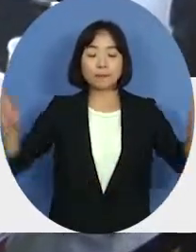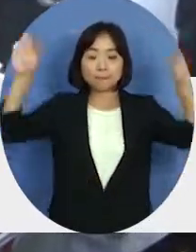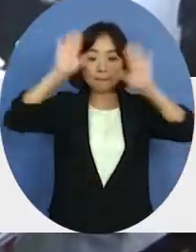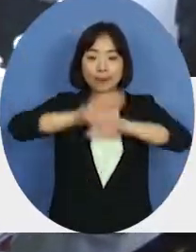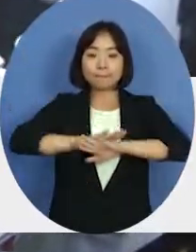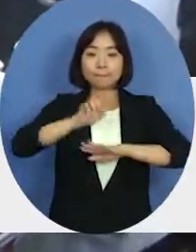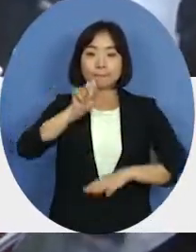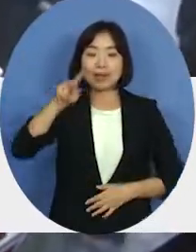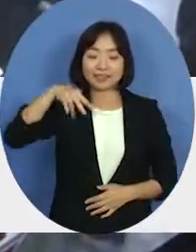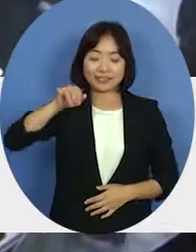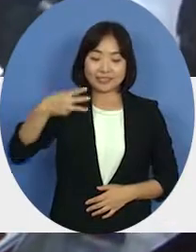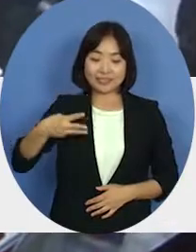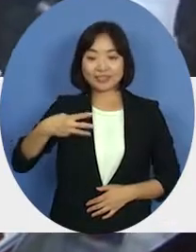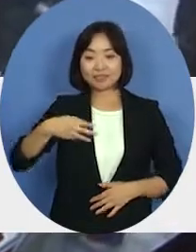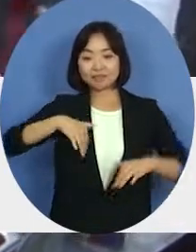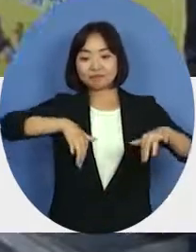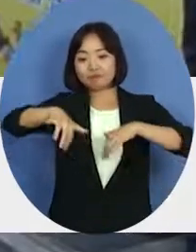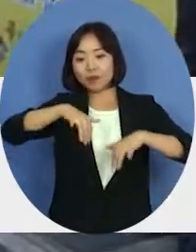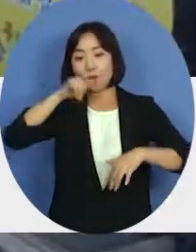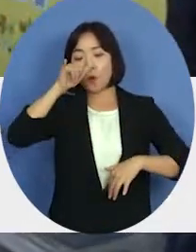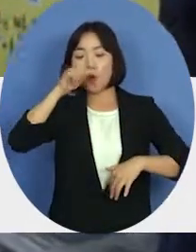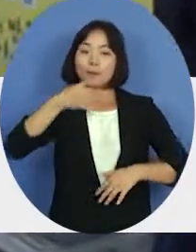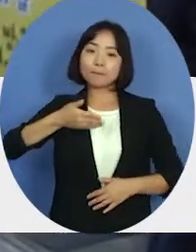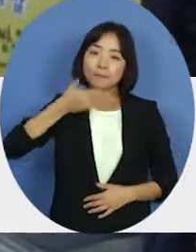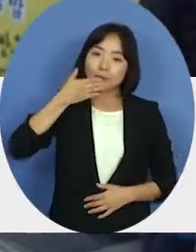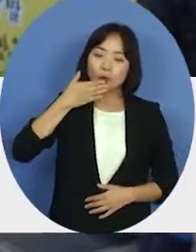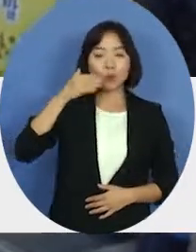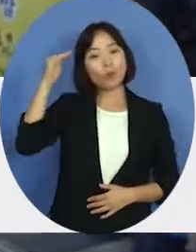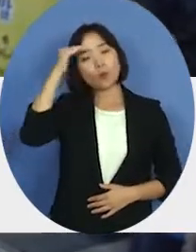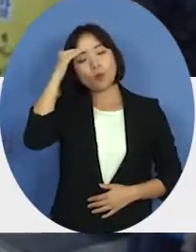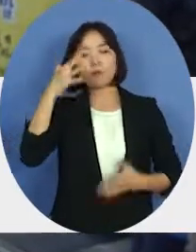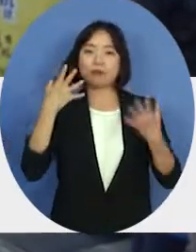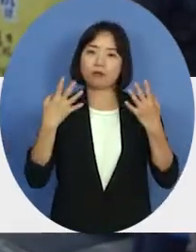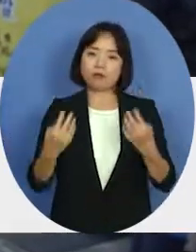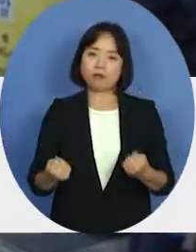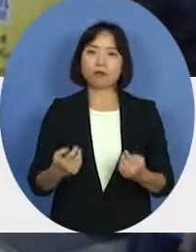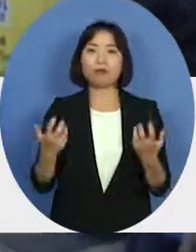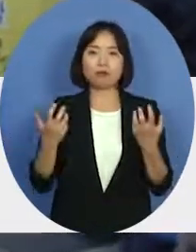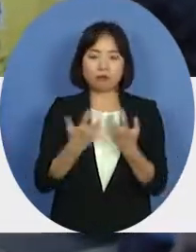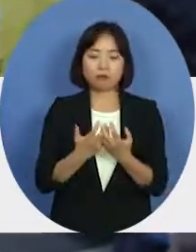야시장과 어우러져 다양한 먹거리와 볼거리로 축제를 더욱 풍성하게 만들었습니다.